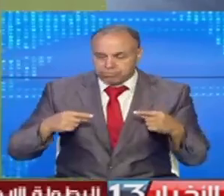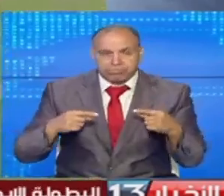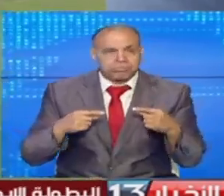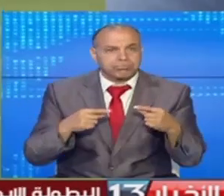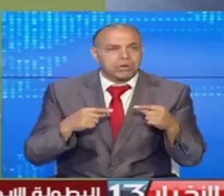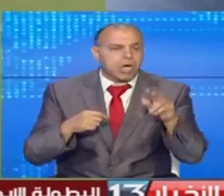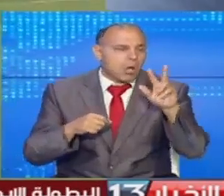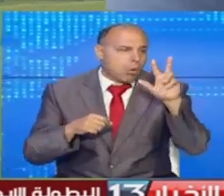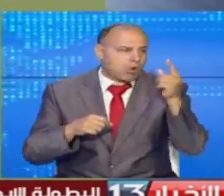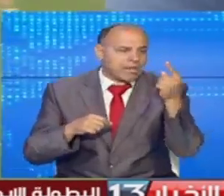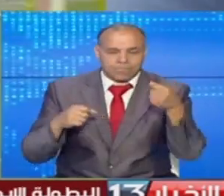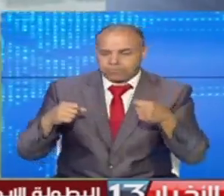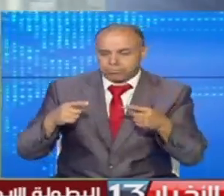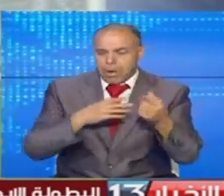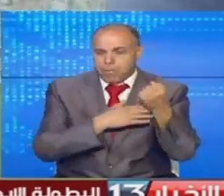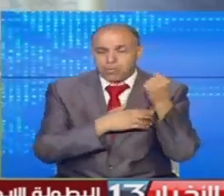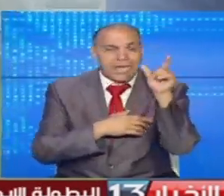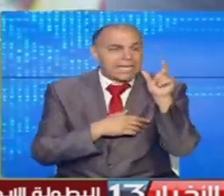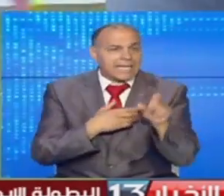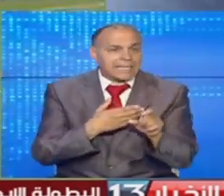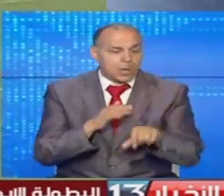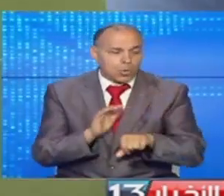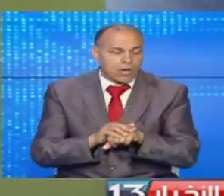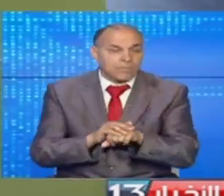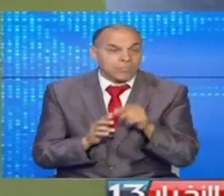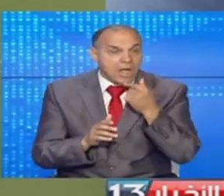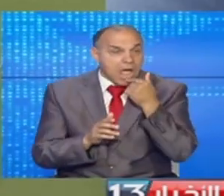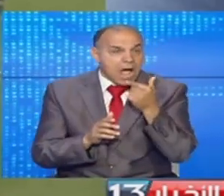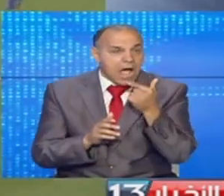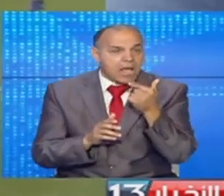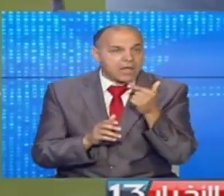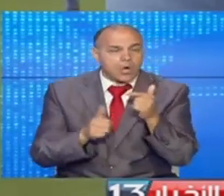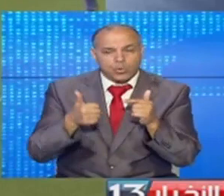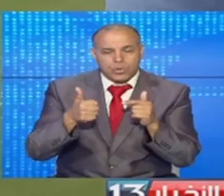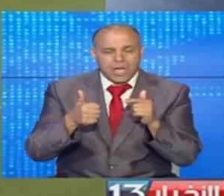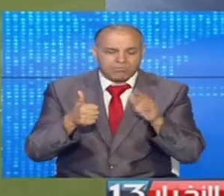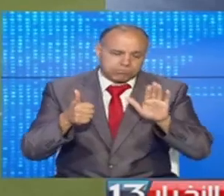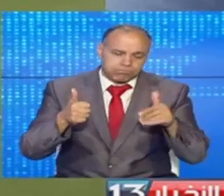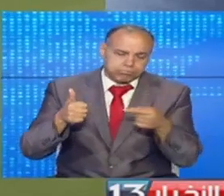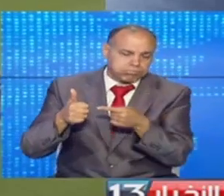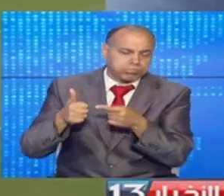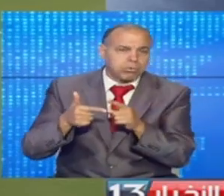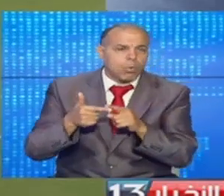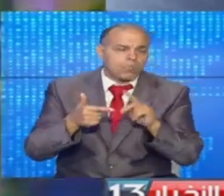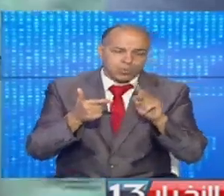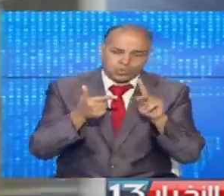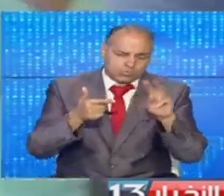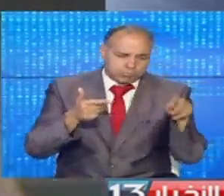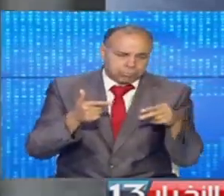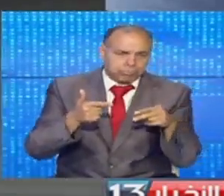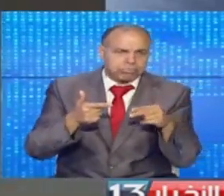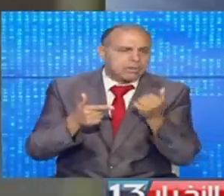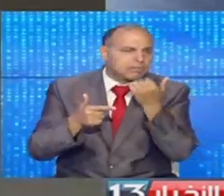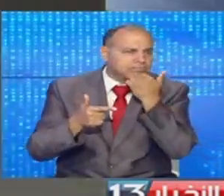الجولة 31 من البطولة الإيطالية لكرة القدم. وسجل أنطونيو كاندريفا وفيدريك دي ماركو